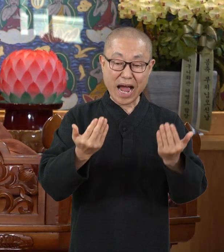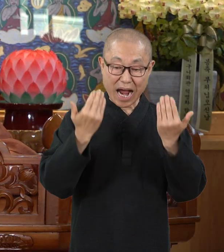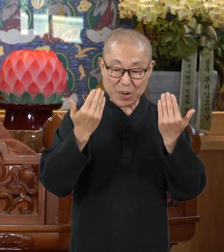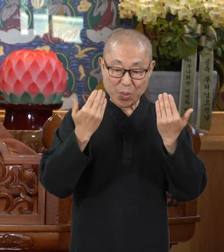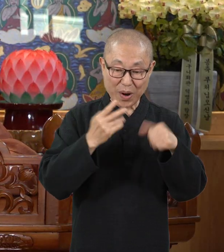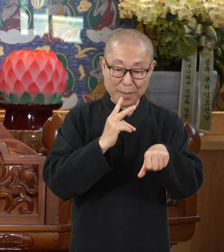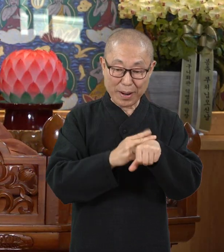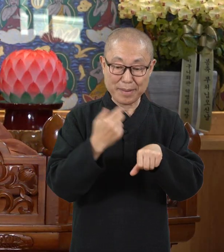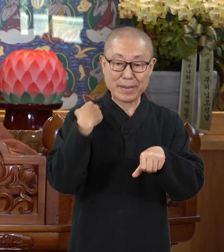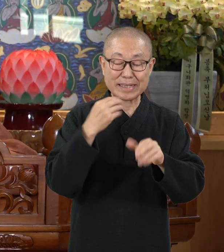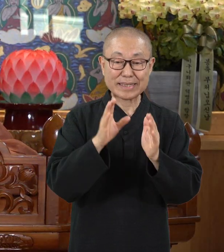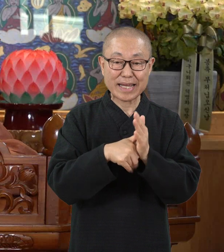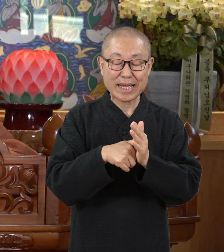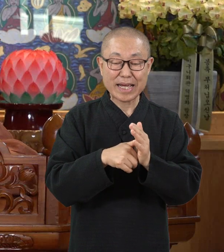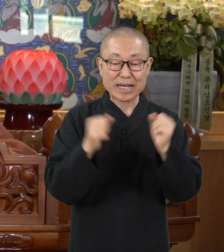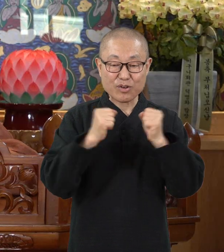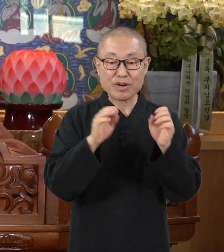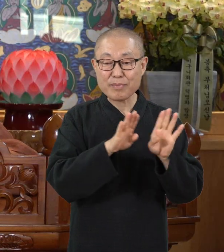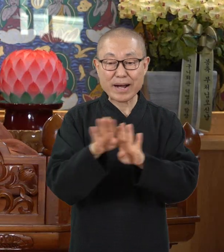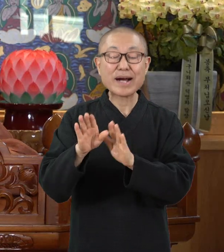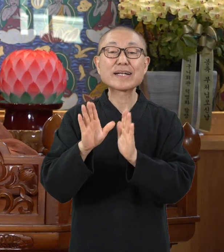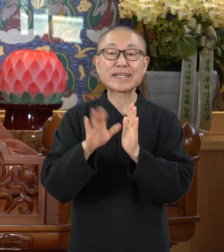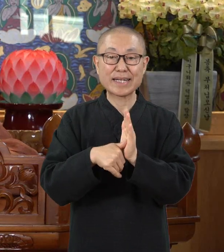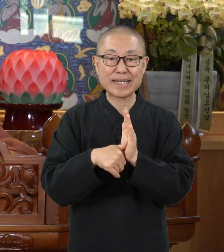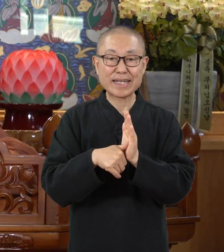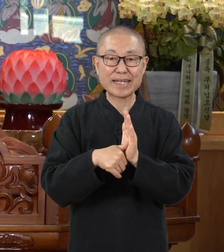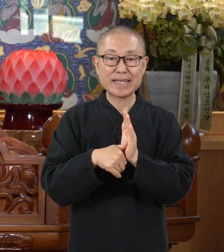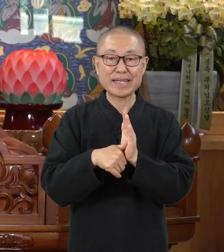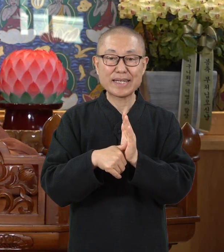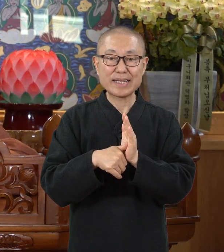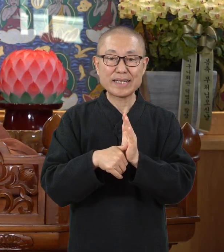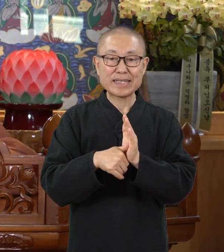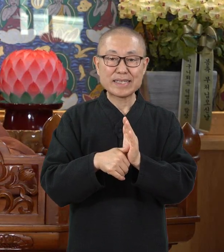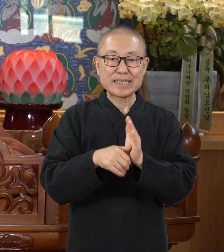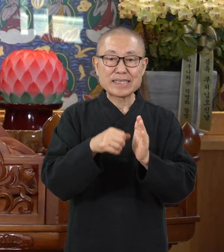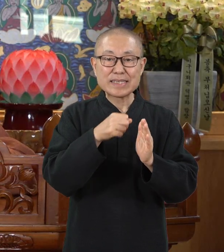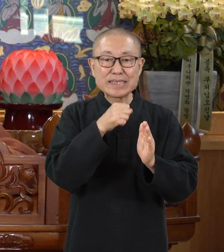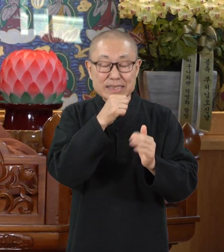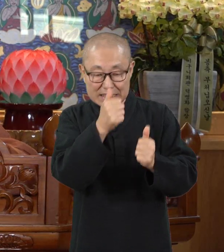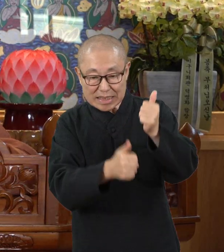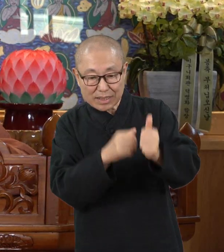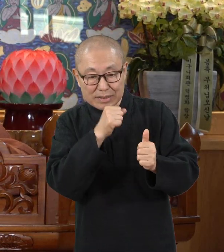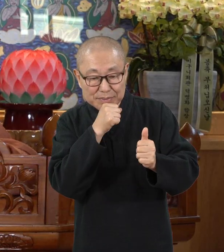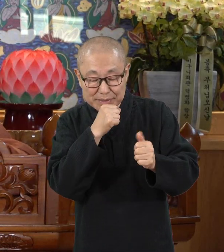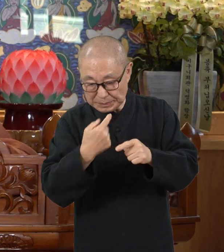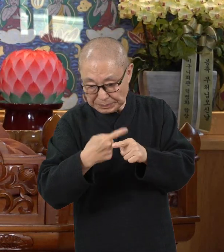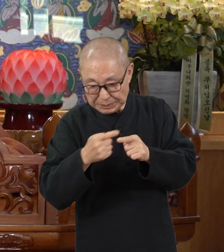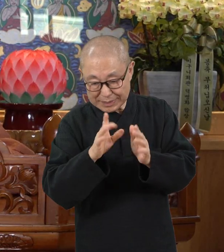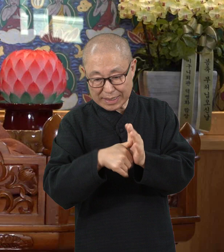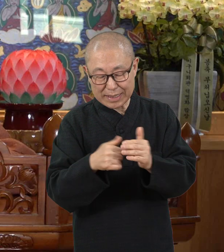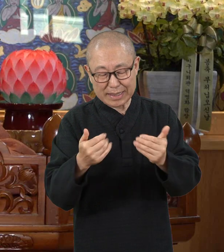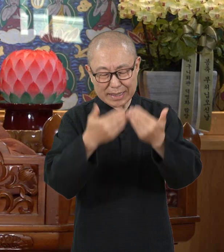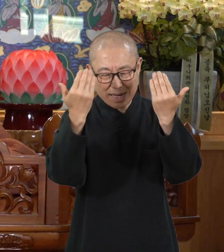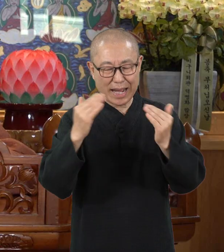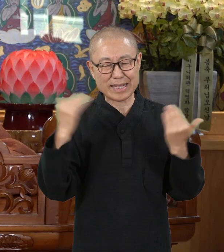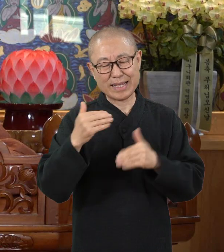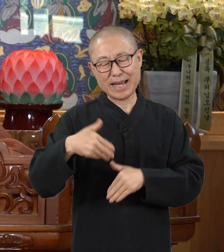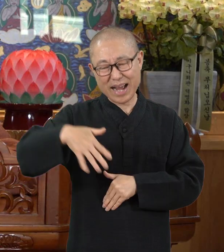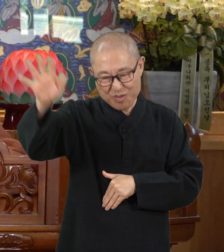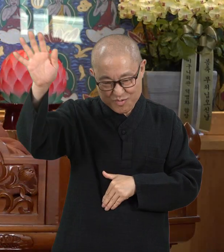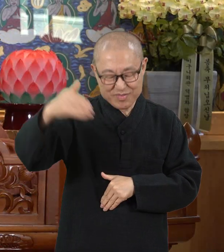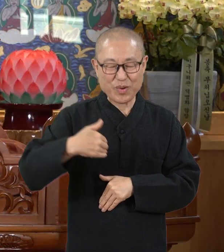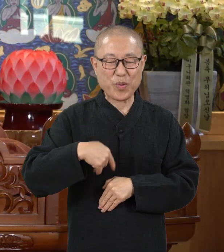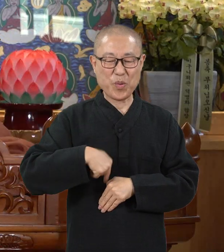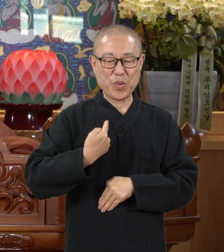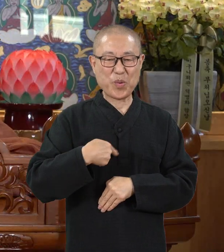학교에 있어서 겨울방학이 들어가고 이제 시험 채점을 하려고 다들 다 학인들 다 떠나고